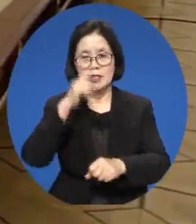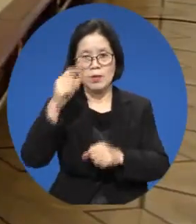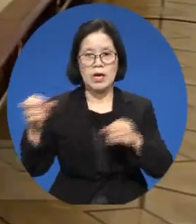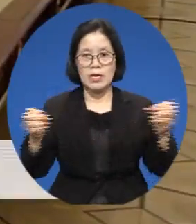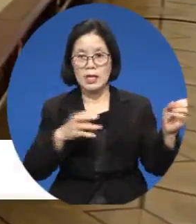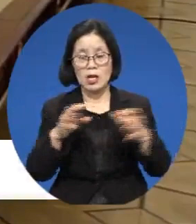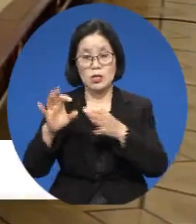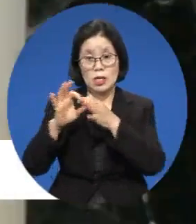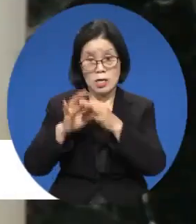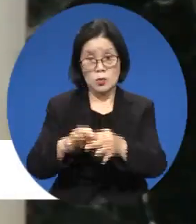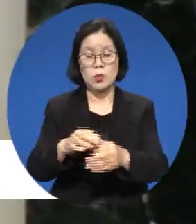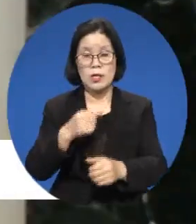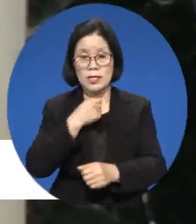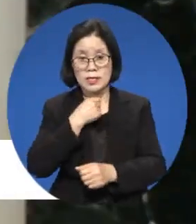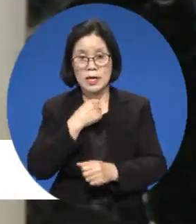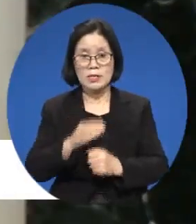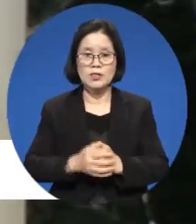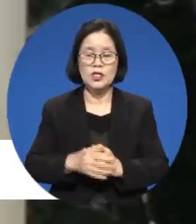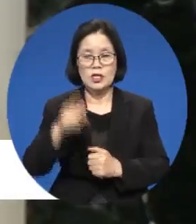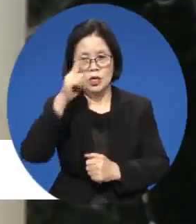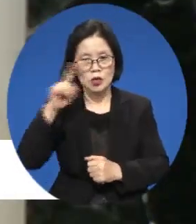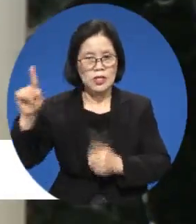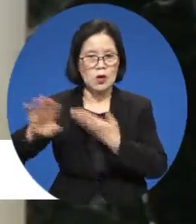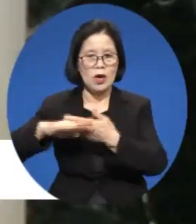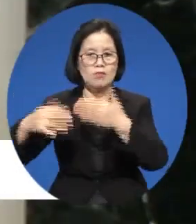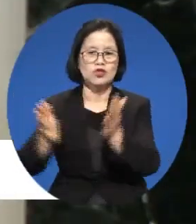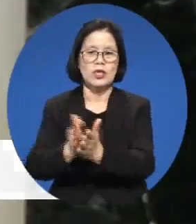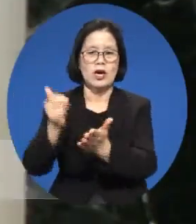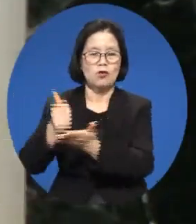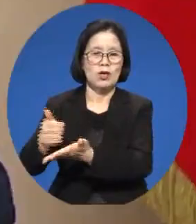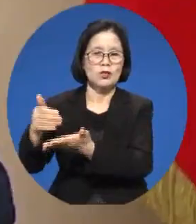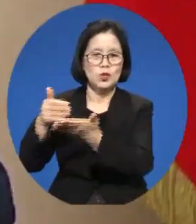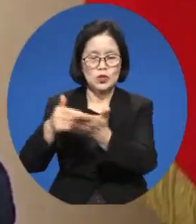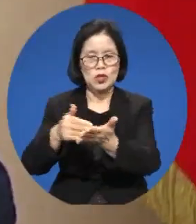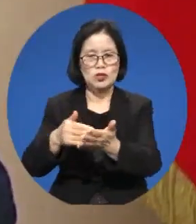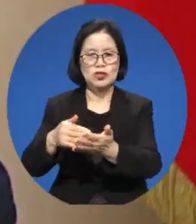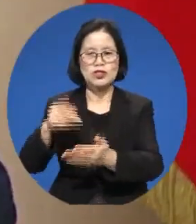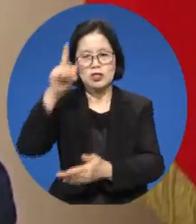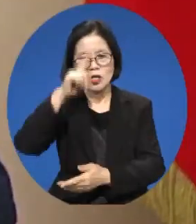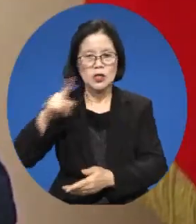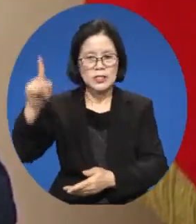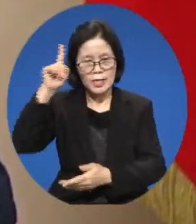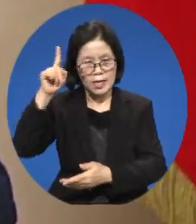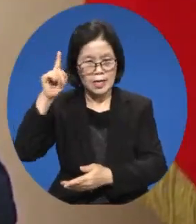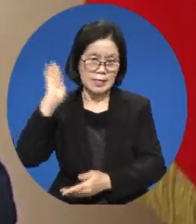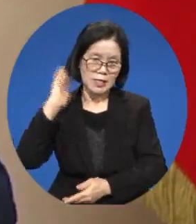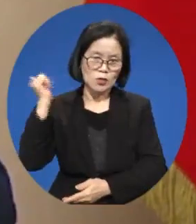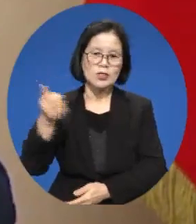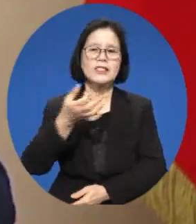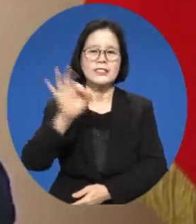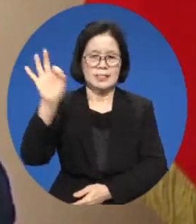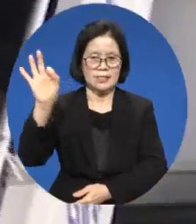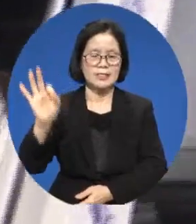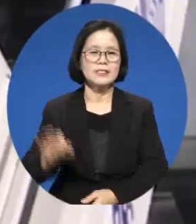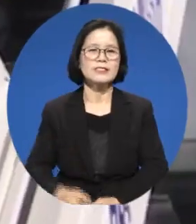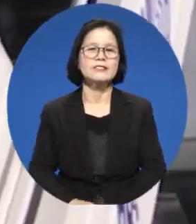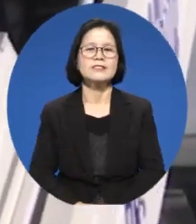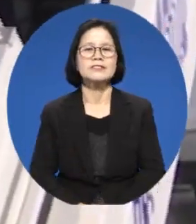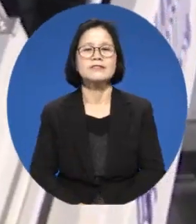대화를 계속하겠다는 납으로 불 러시아 외무장관 의 요청을 푸틴 대통령이 승인한 것으로 알려졌습니다